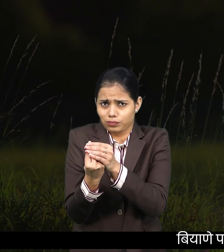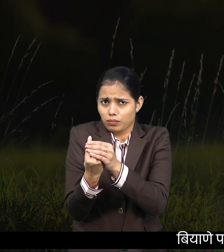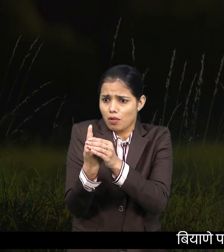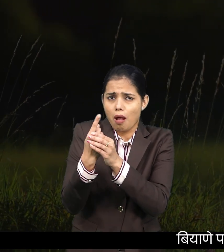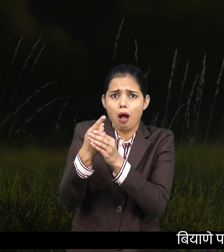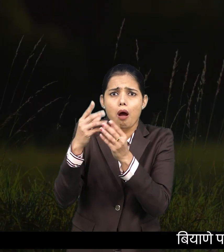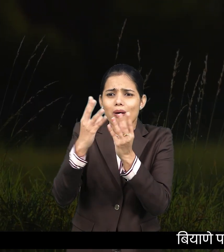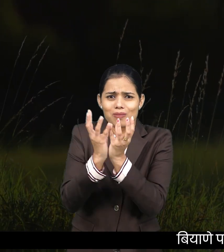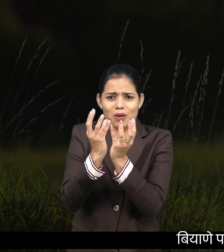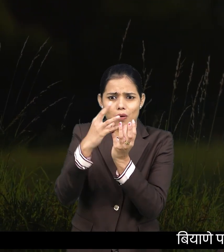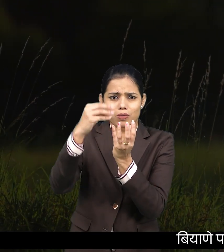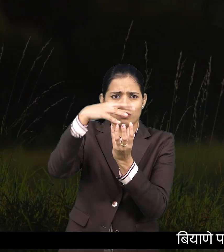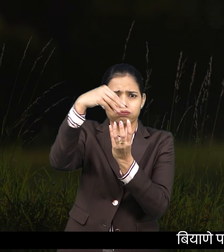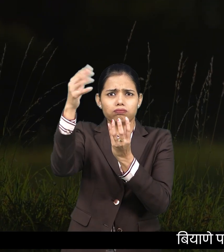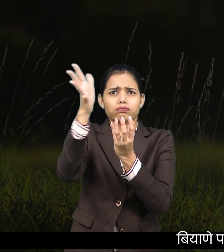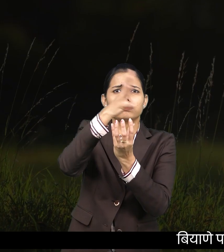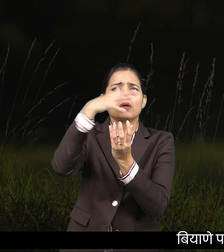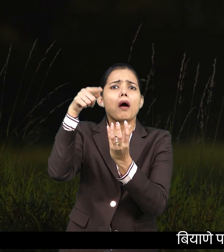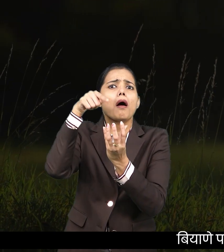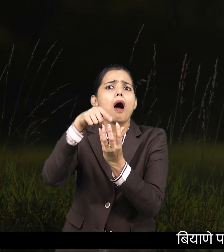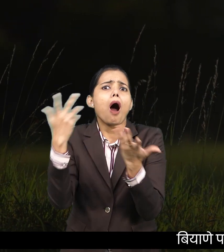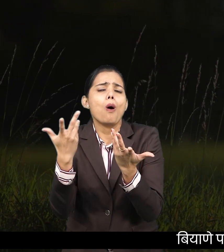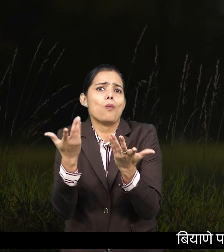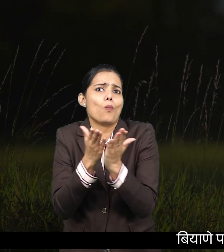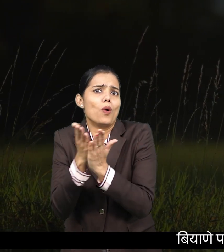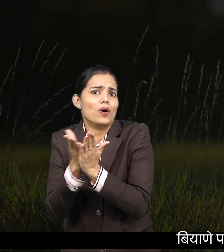बियाणे पसरवण्याच्या पद्धती.